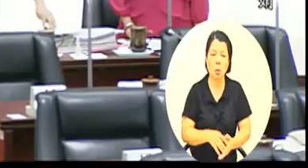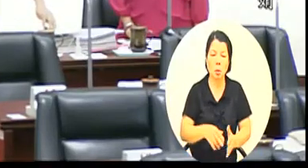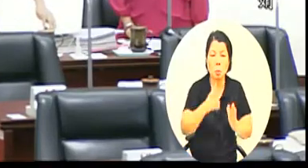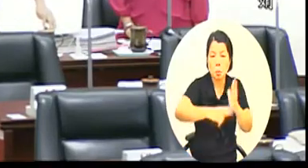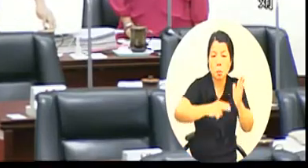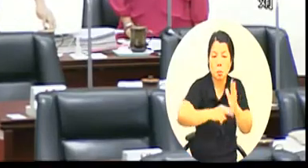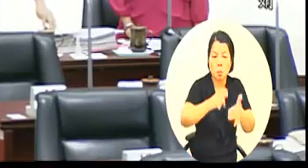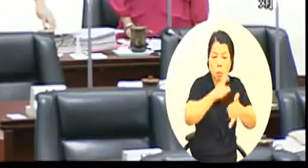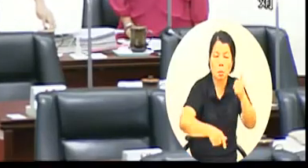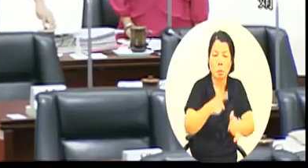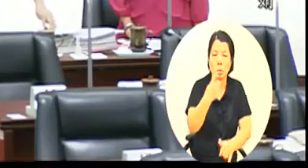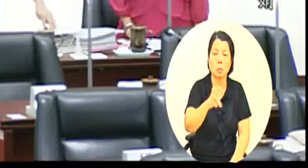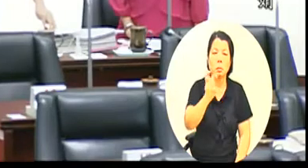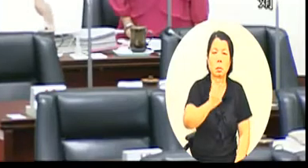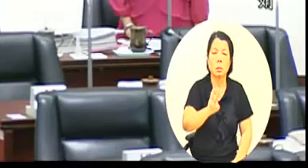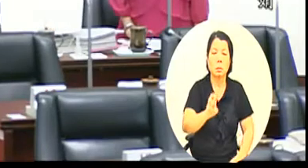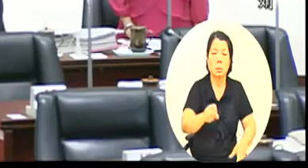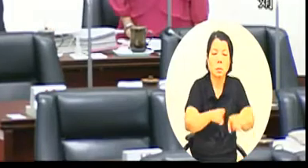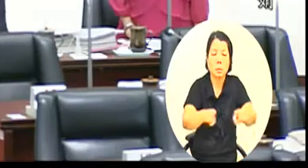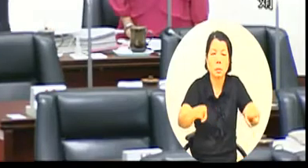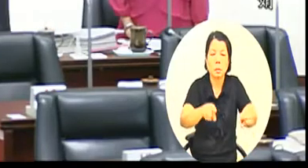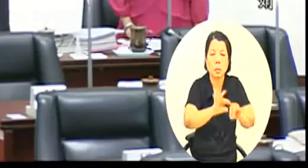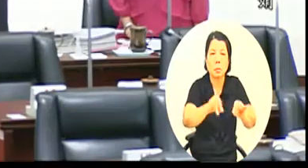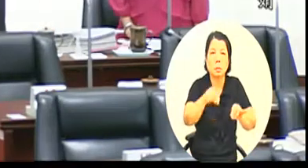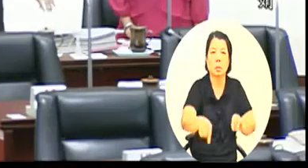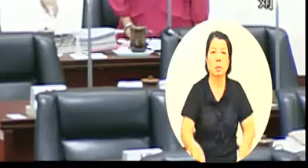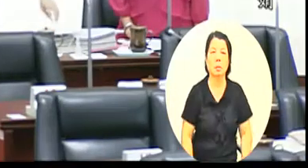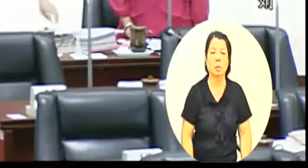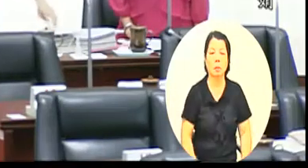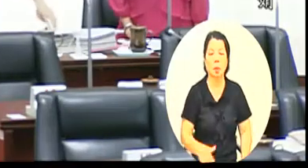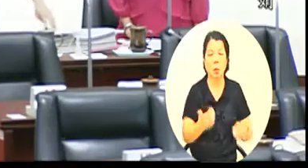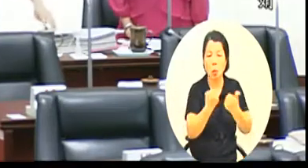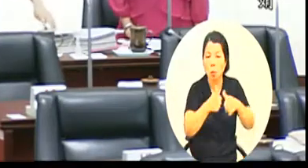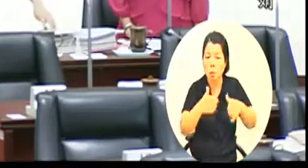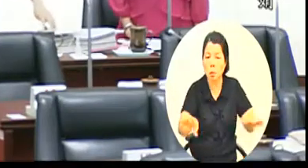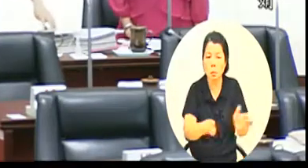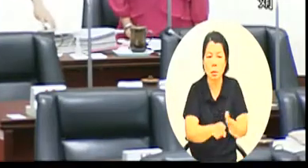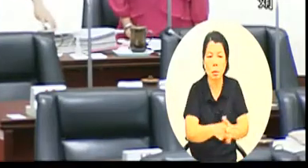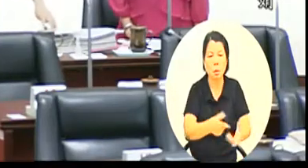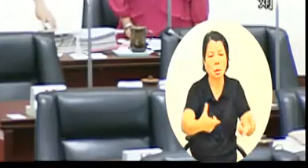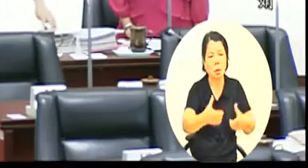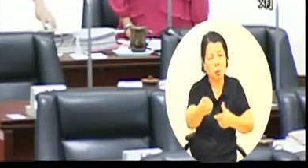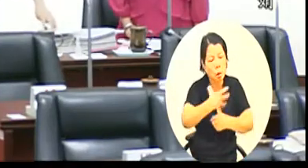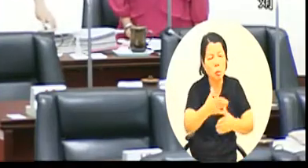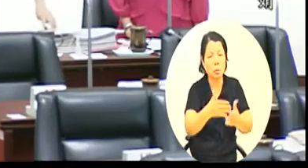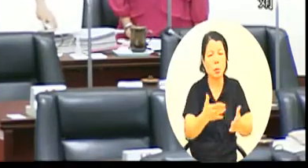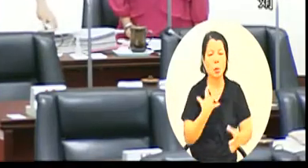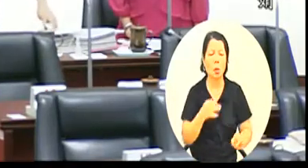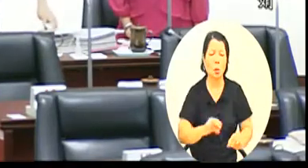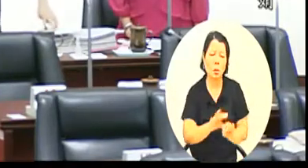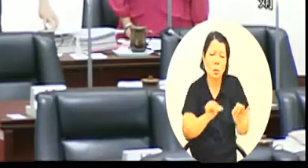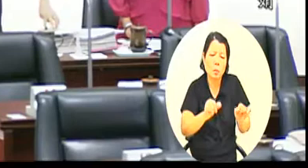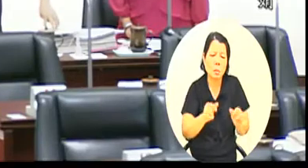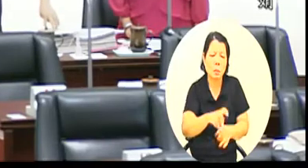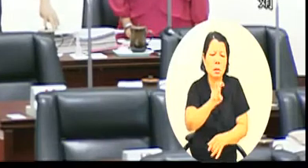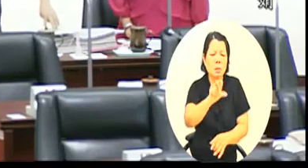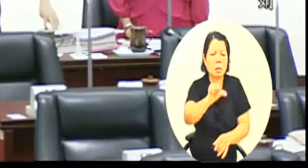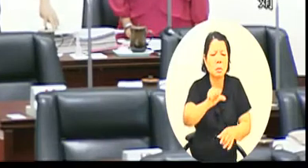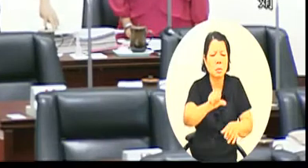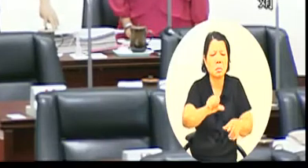天厝的地啊，很多人下了会跟我讲说，议员啊，你讲太大地啦，我到25坪都不够